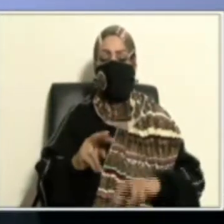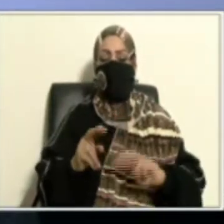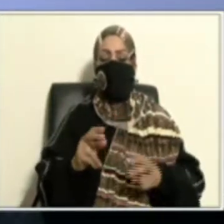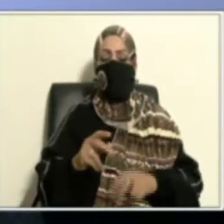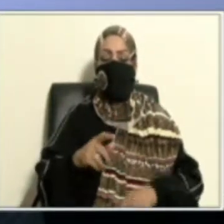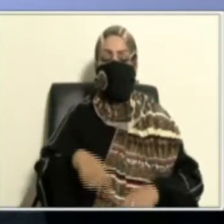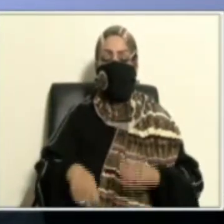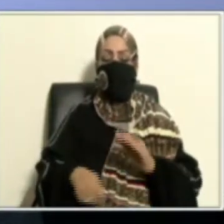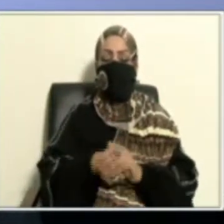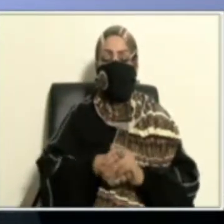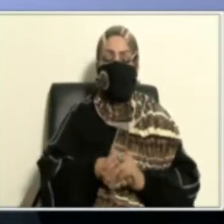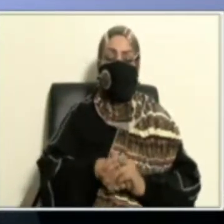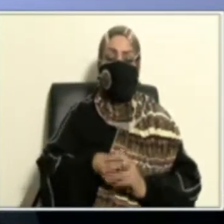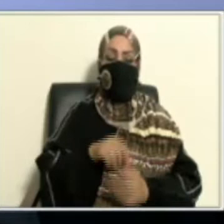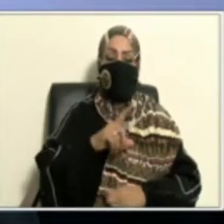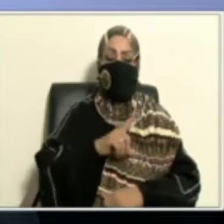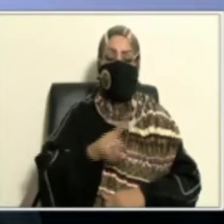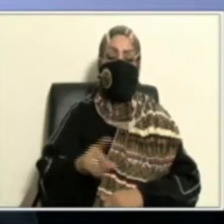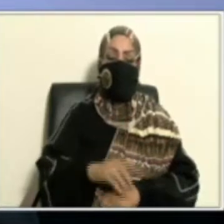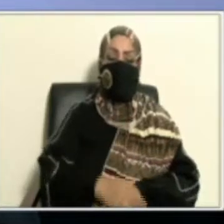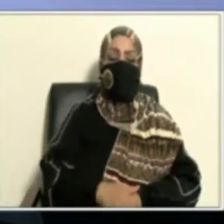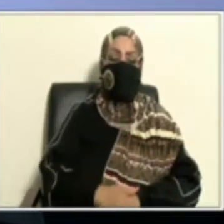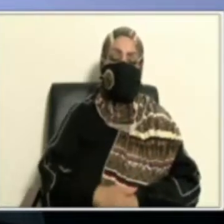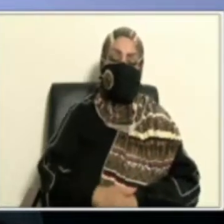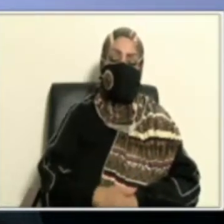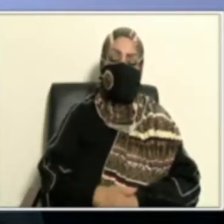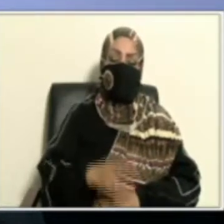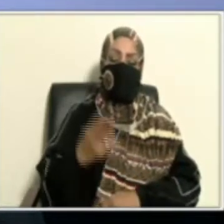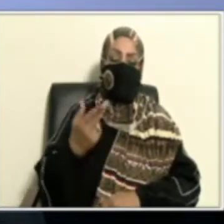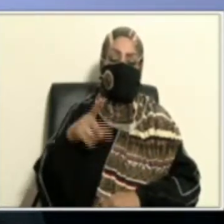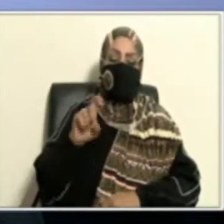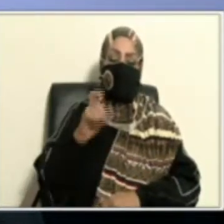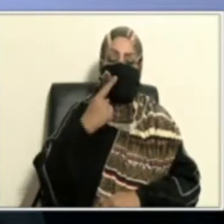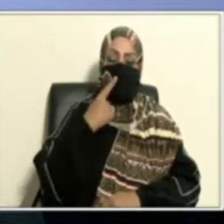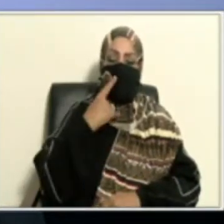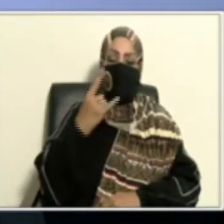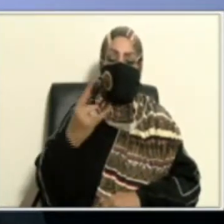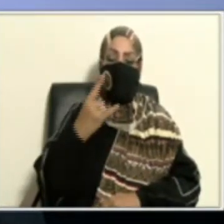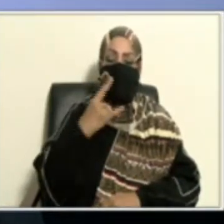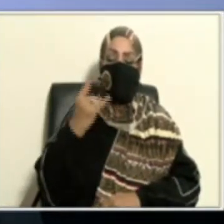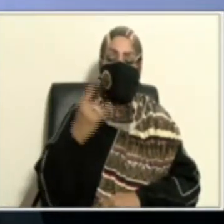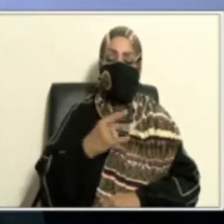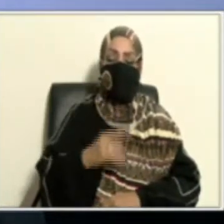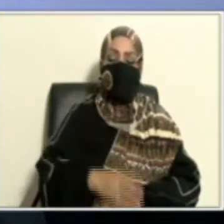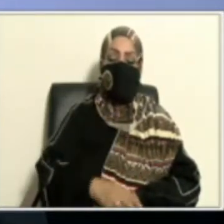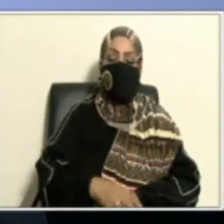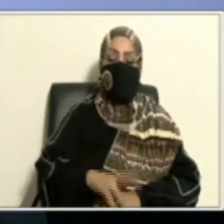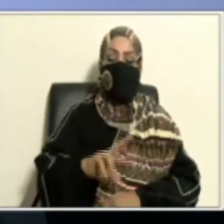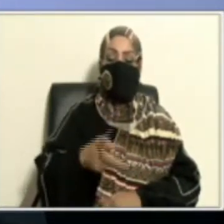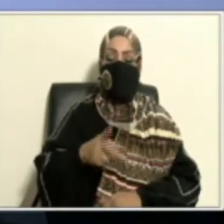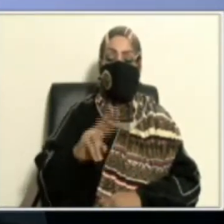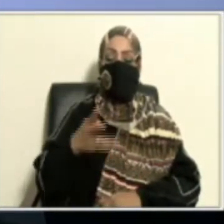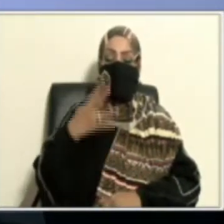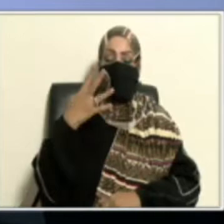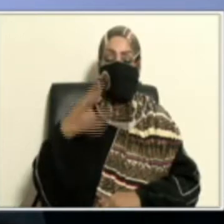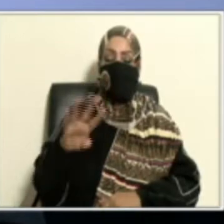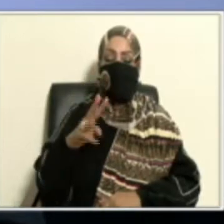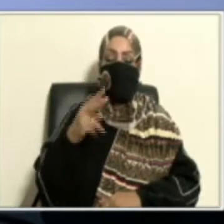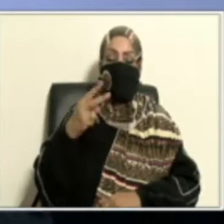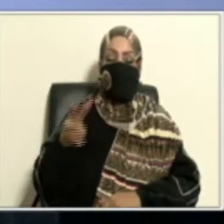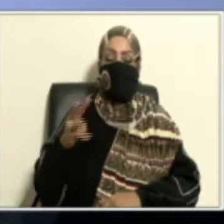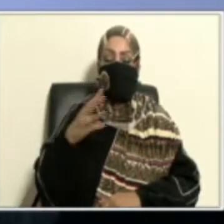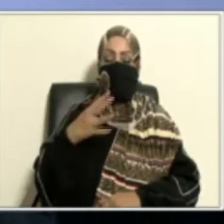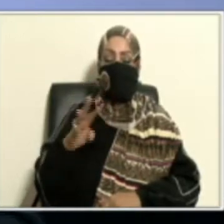ولا 40 باش نستفيد من الفرق الرهيب بين الإيجارين. أو يمشي لواحد يقول شو